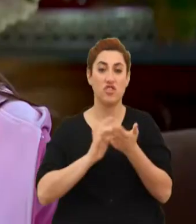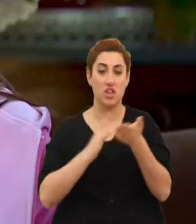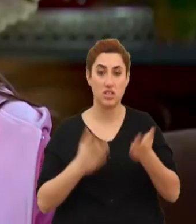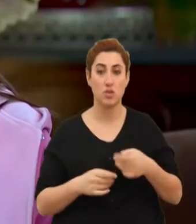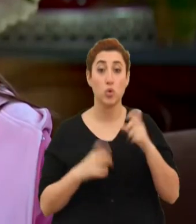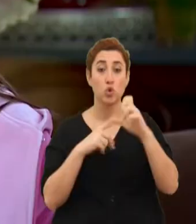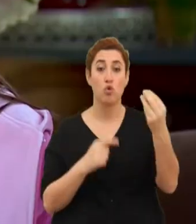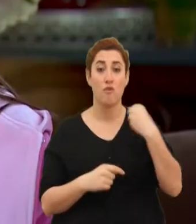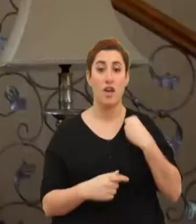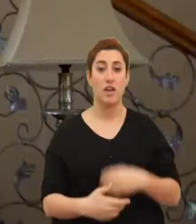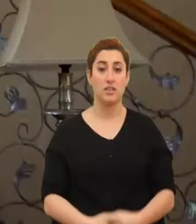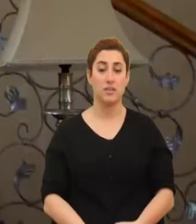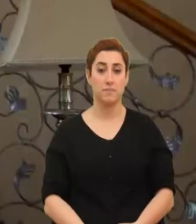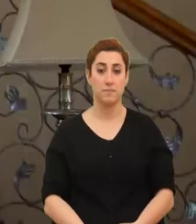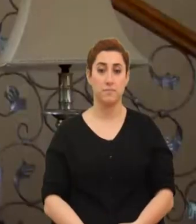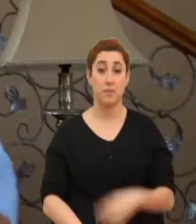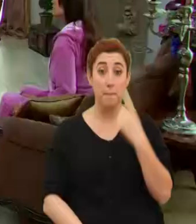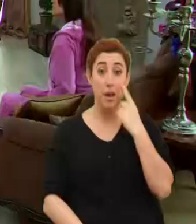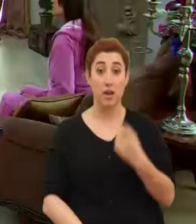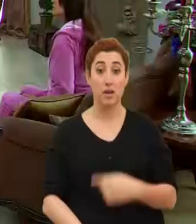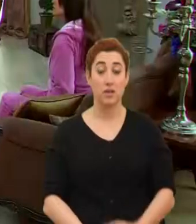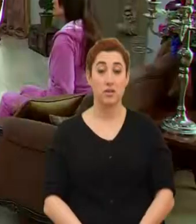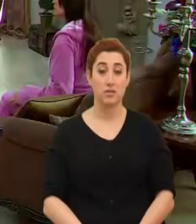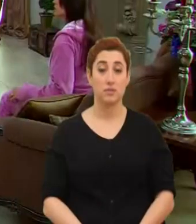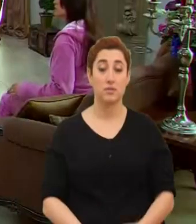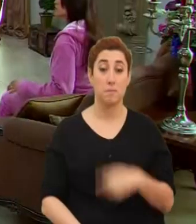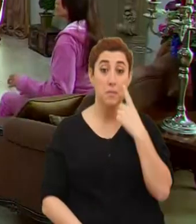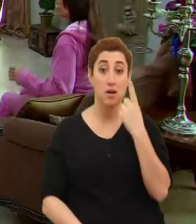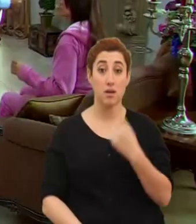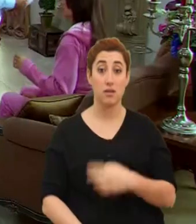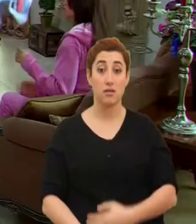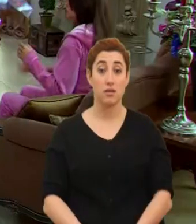cezası. Şükrü verdi. Bak. Bak.